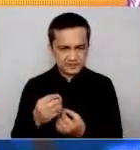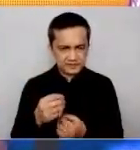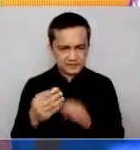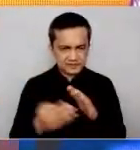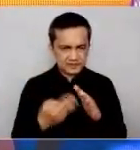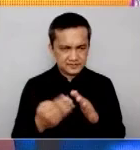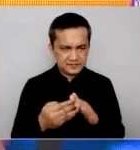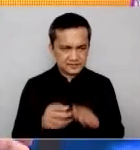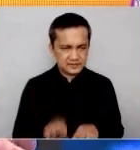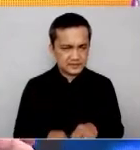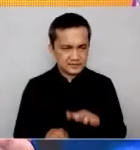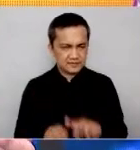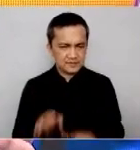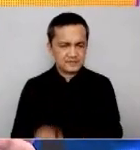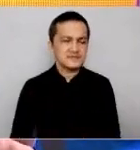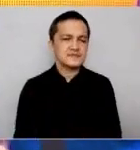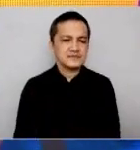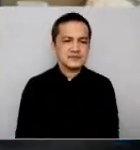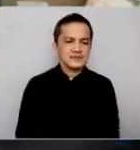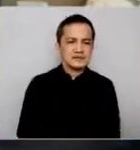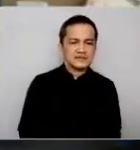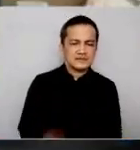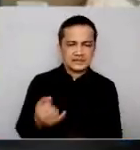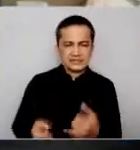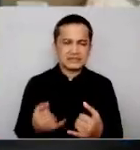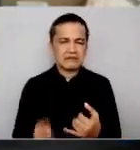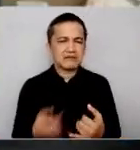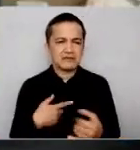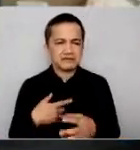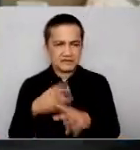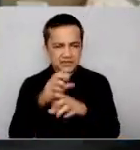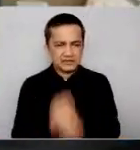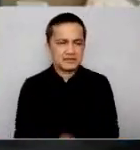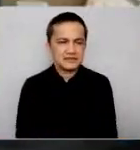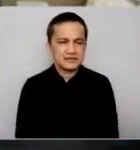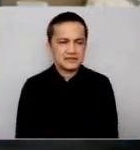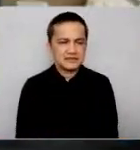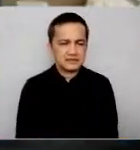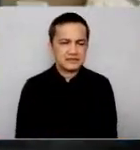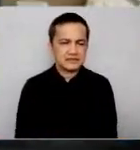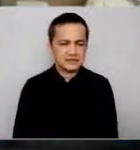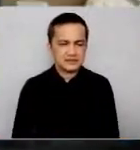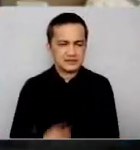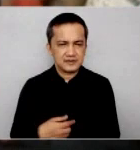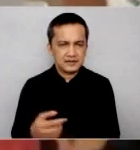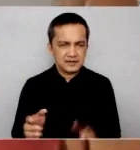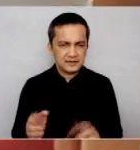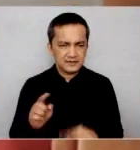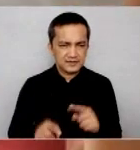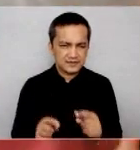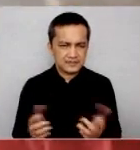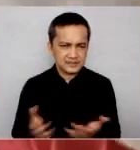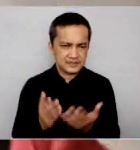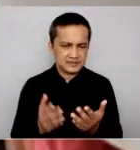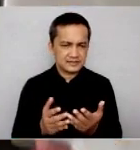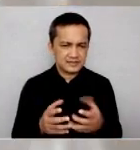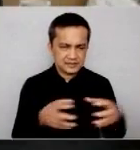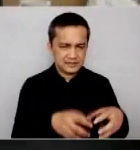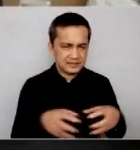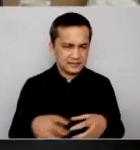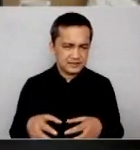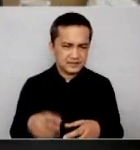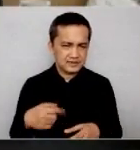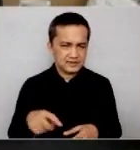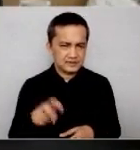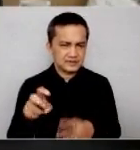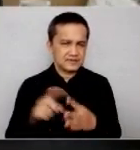hanggang sa ito yung maging hilig ko. And yun po, I encouraged my parents to buy me set of cups. Uh-huh. And that's where my journey